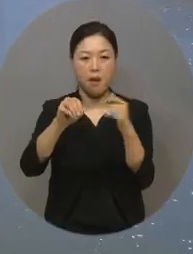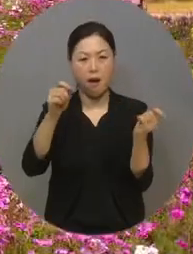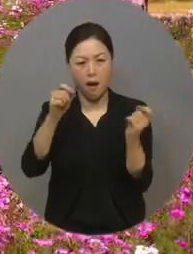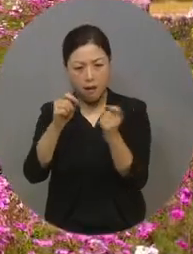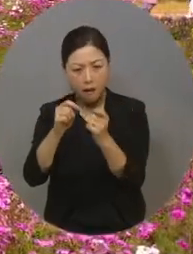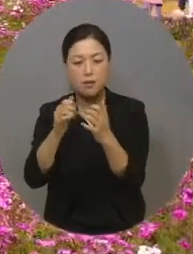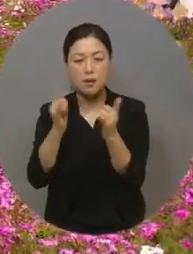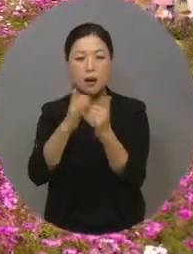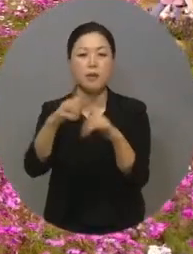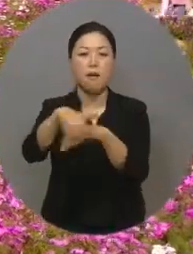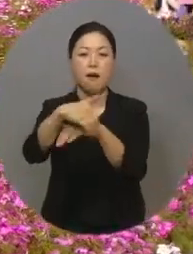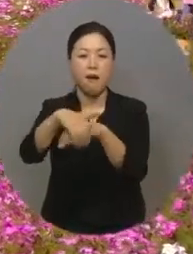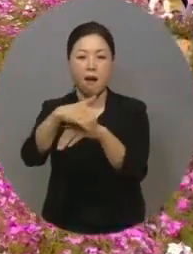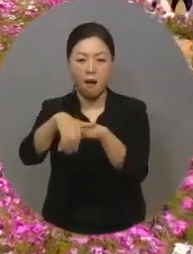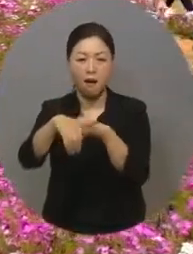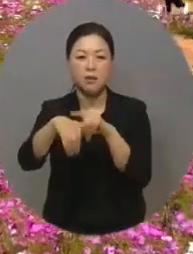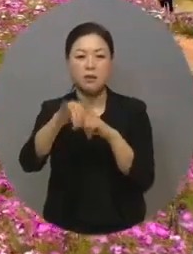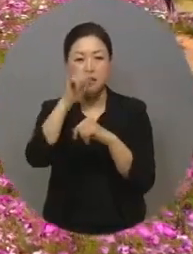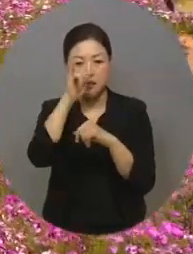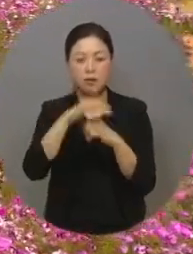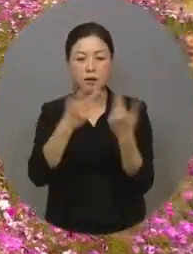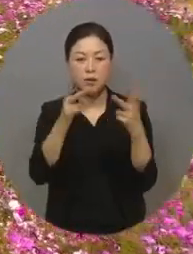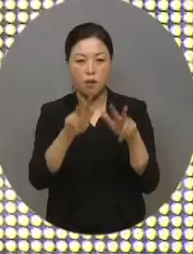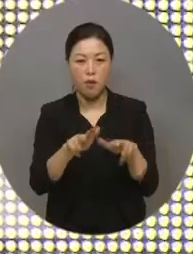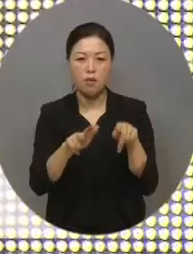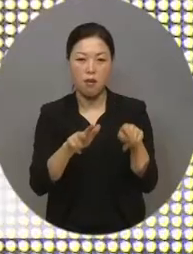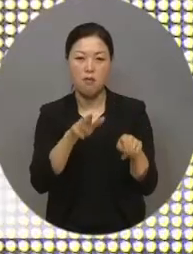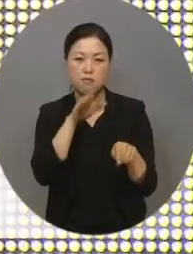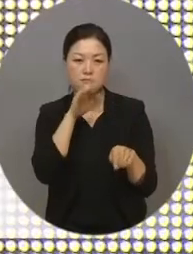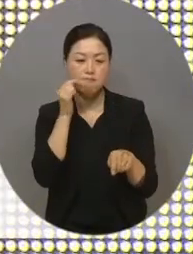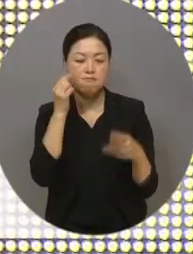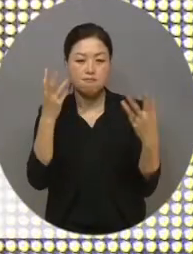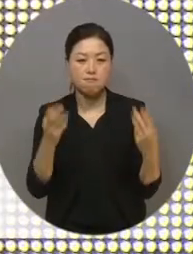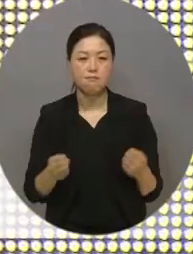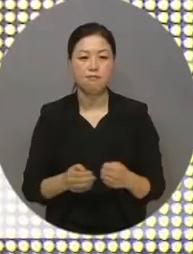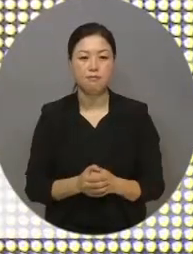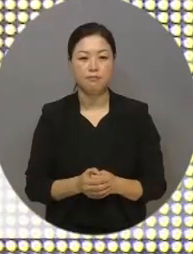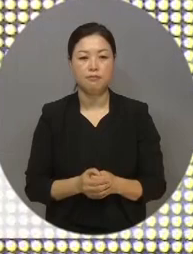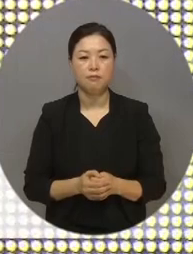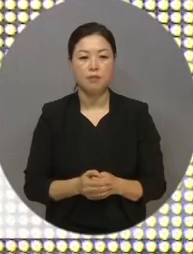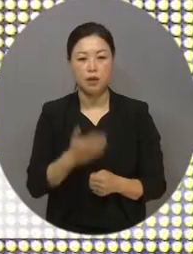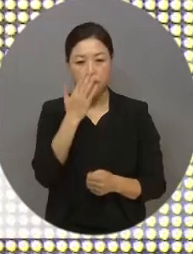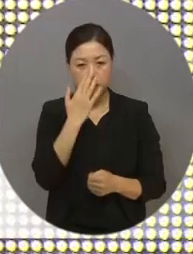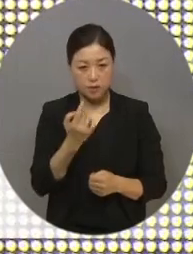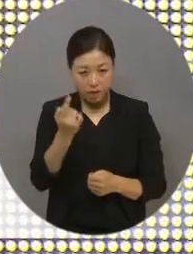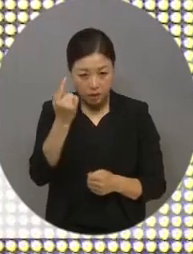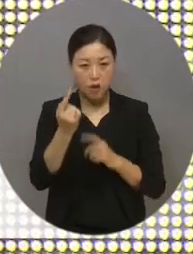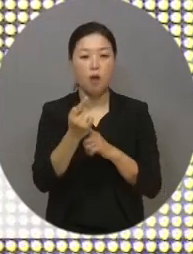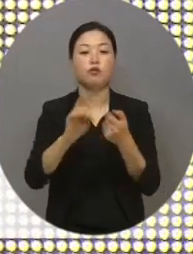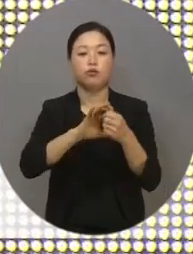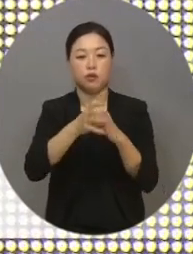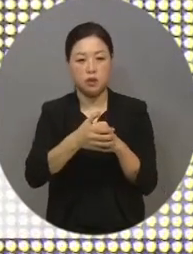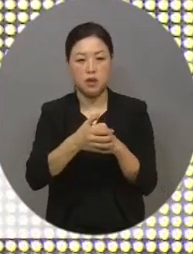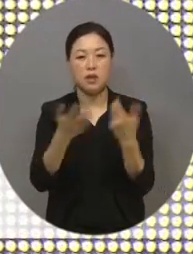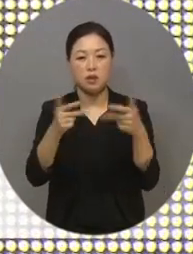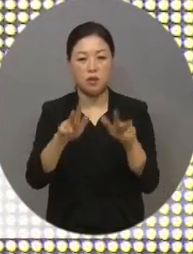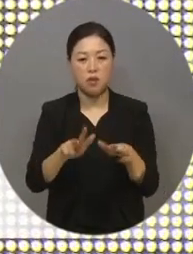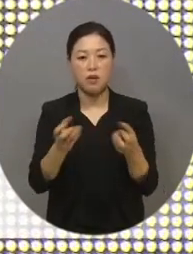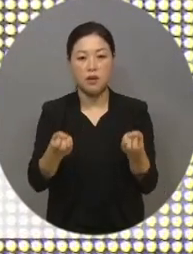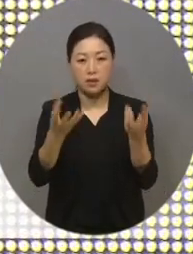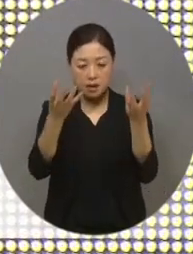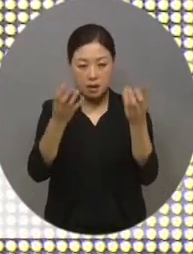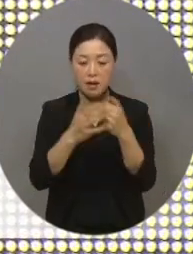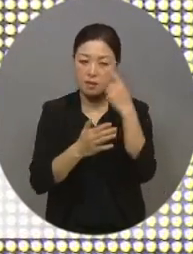다녀가며 정원 신화를 만들었습니다. 순천만 국제정원 박람회가 예상보다 훨씬 큰